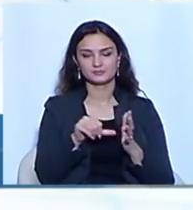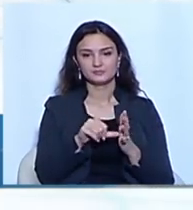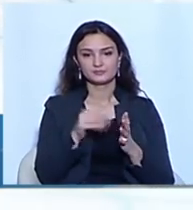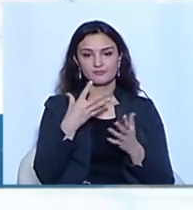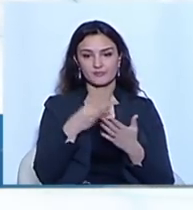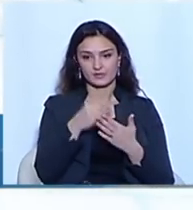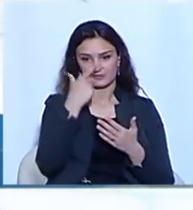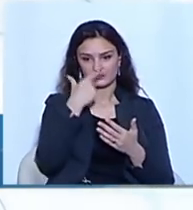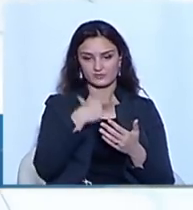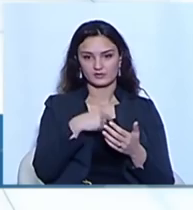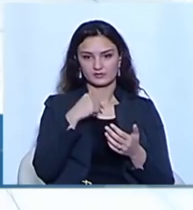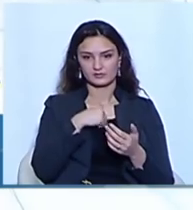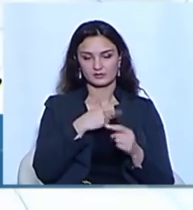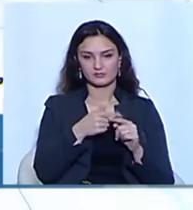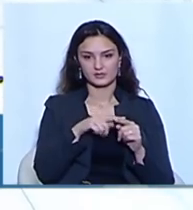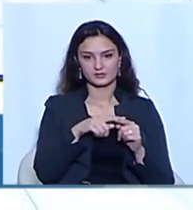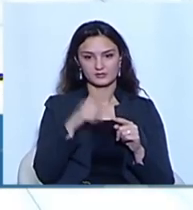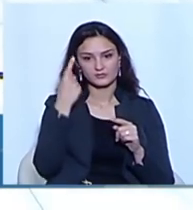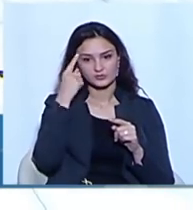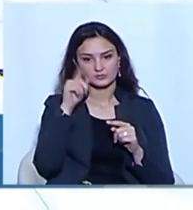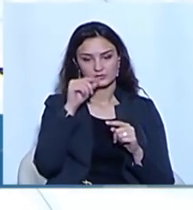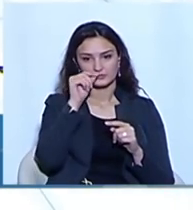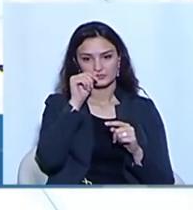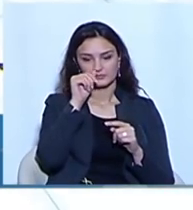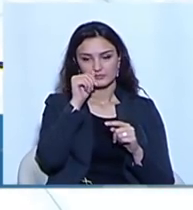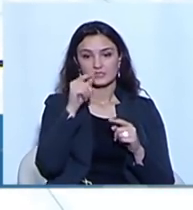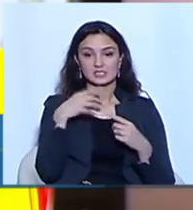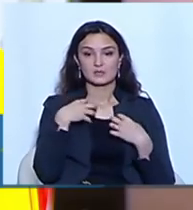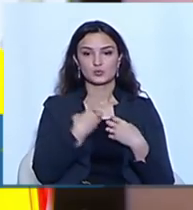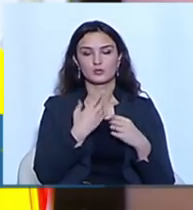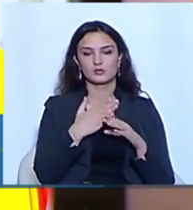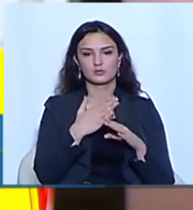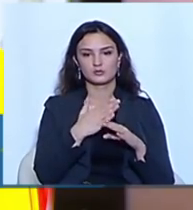ჩვენი ცნობიერება ამითია დაკავებული. ეს სამწუხარო რეალობაა.